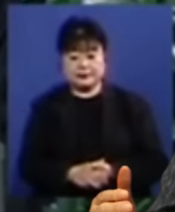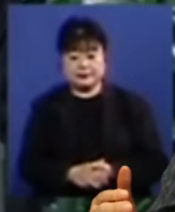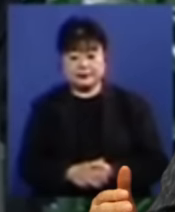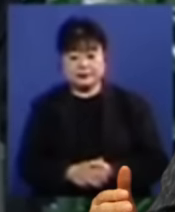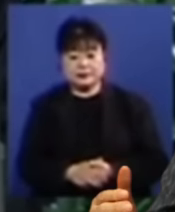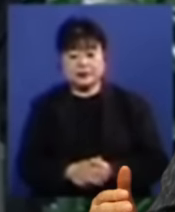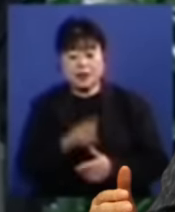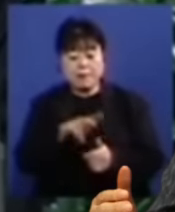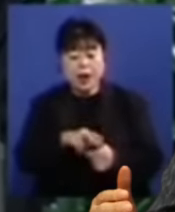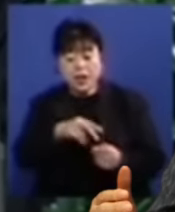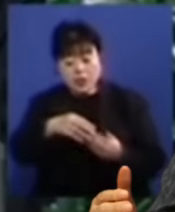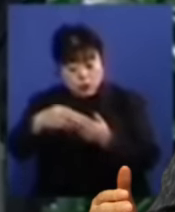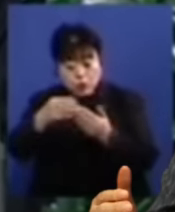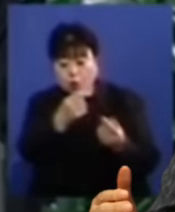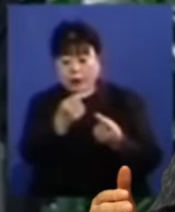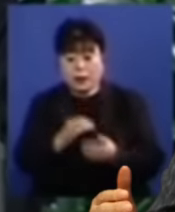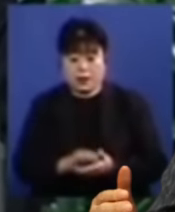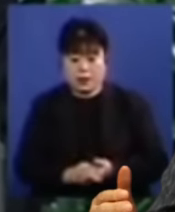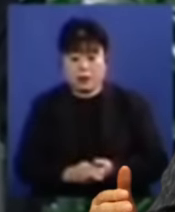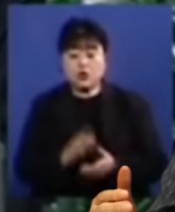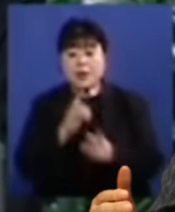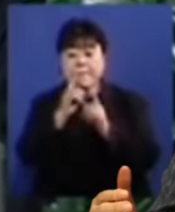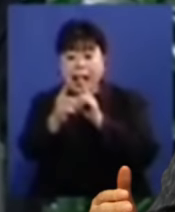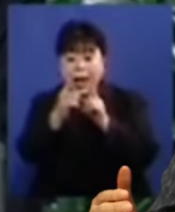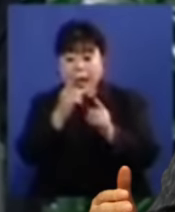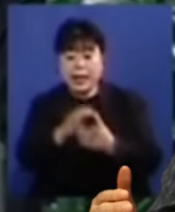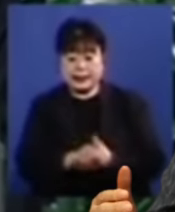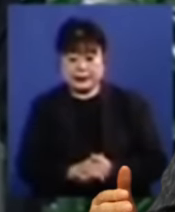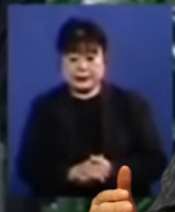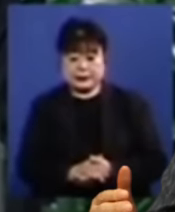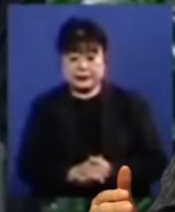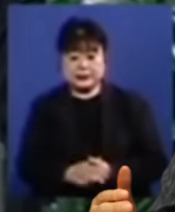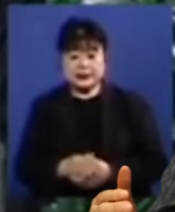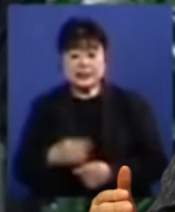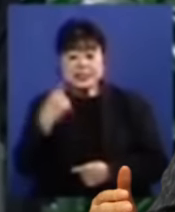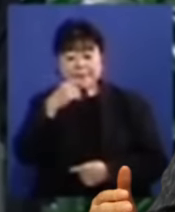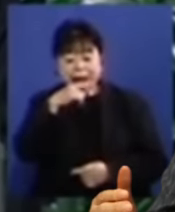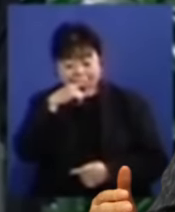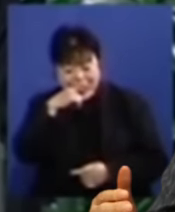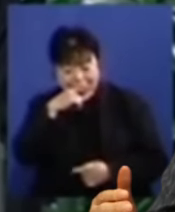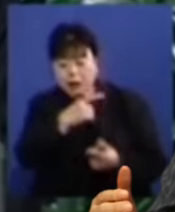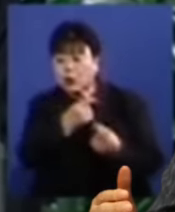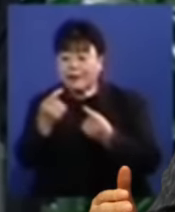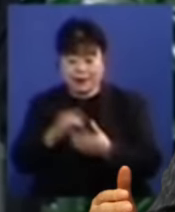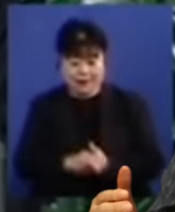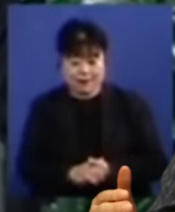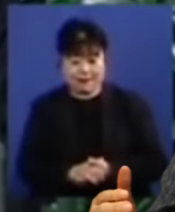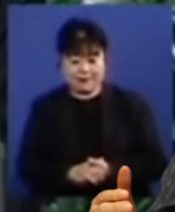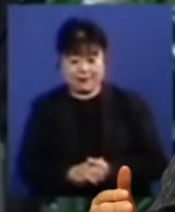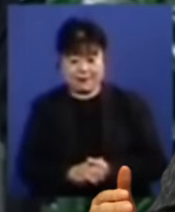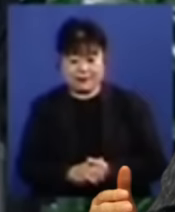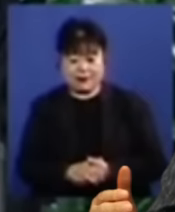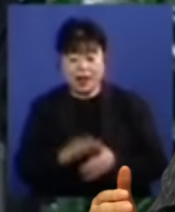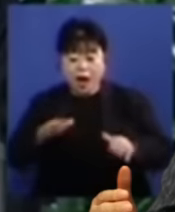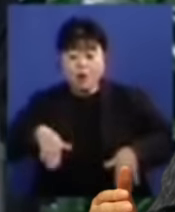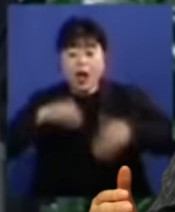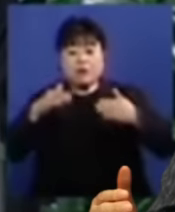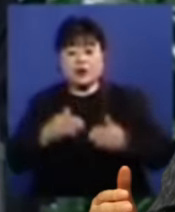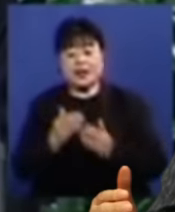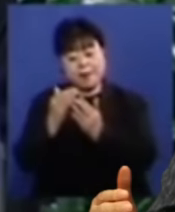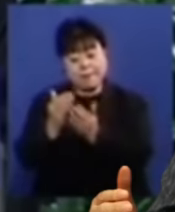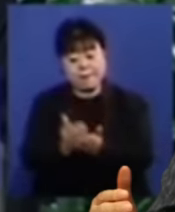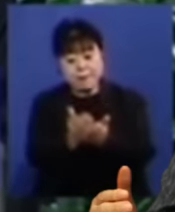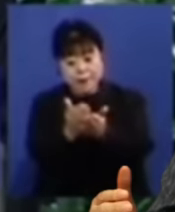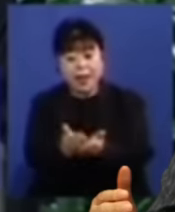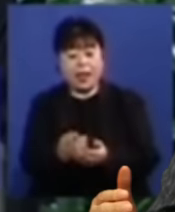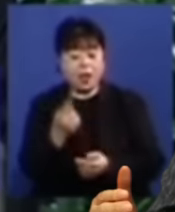이끌어가는 것처럼 우리 말은 그 재갈과 같다는 것입니다. 또 광풍에 밀려가는 배를 보면